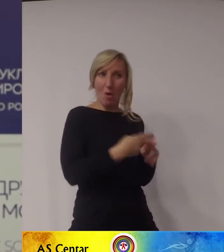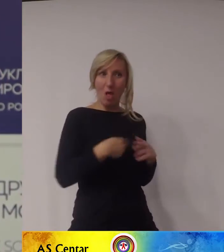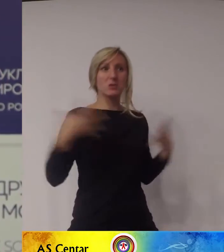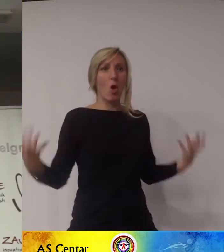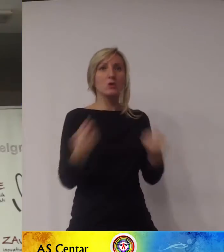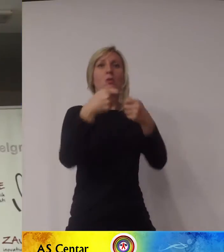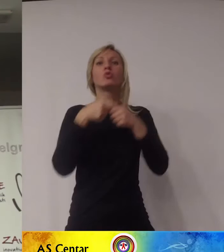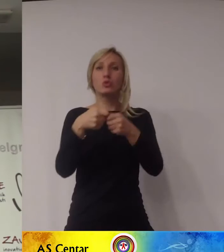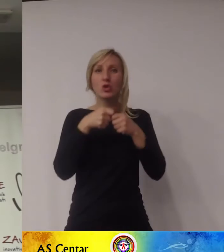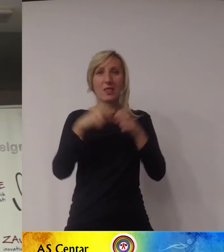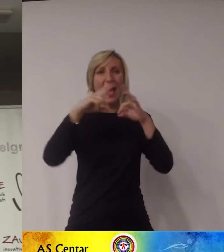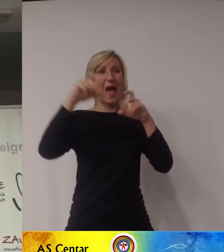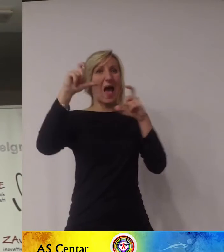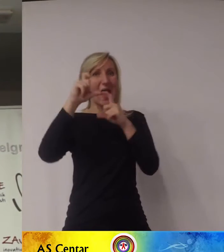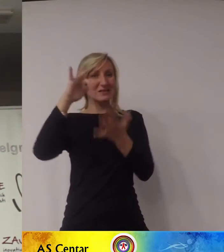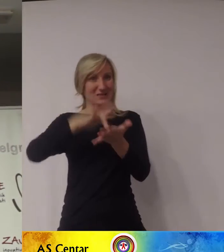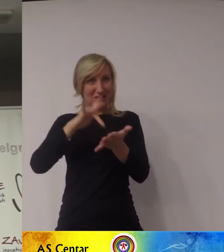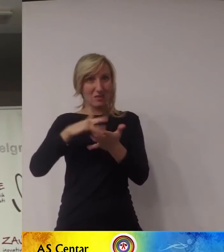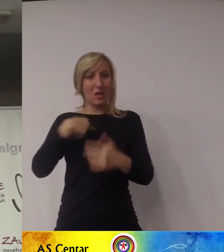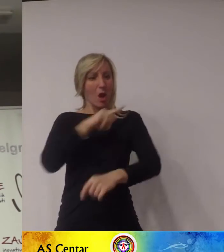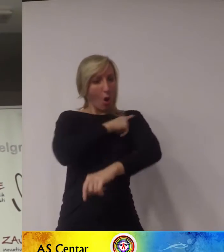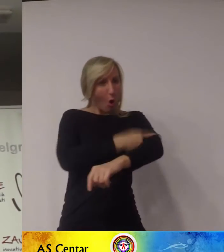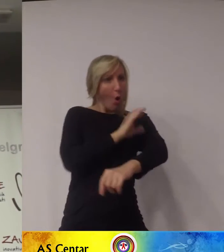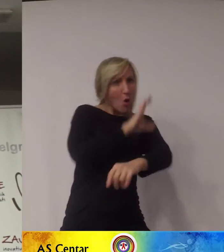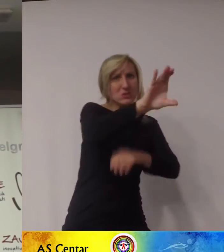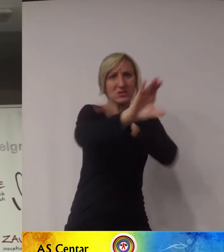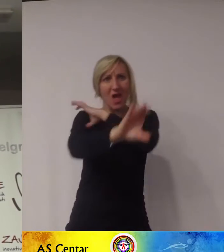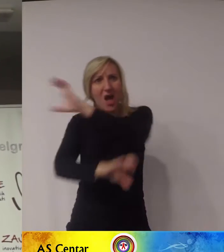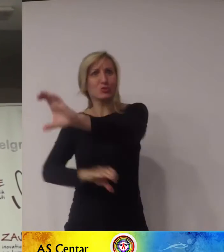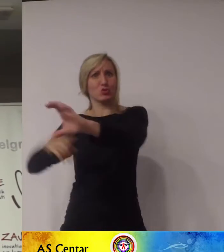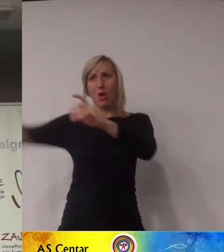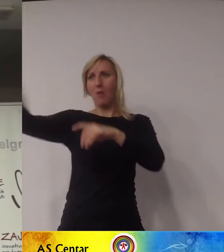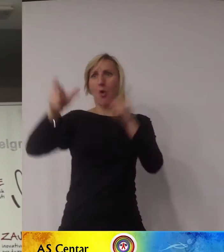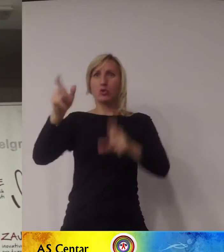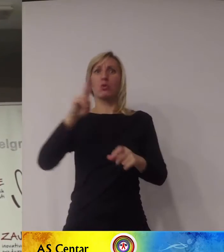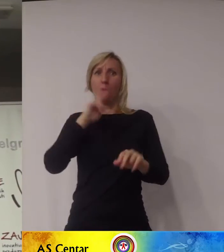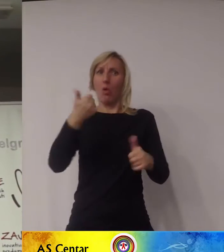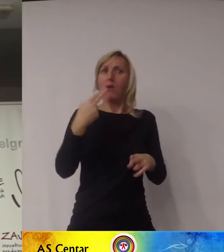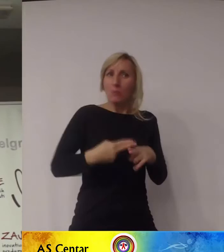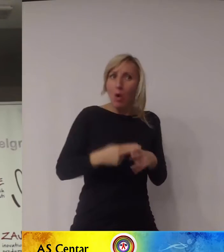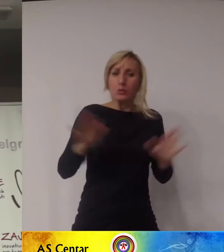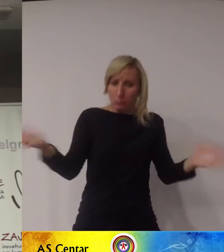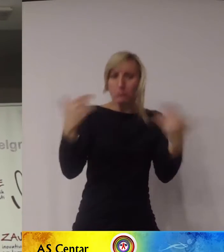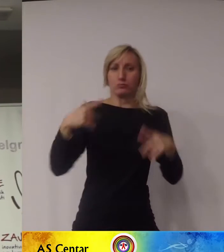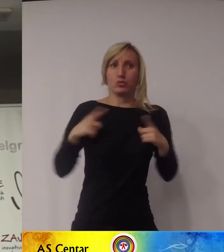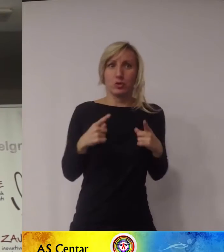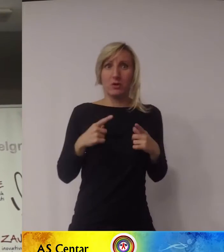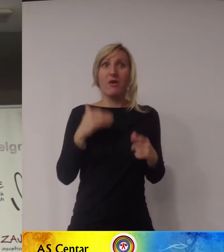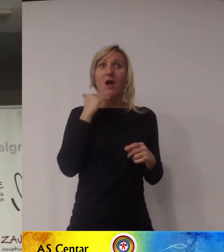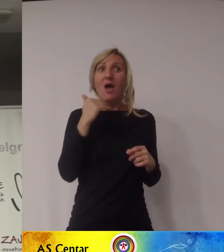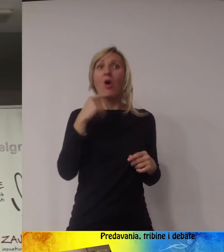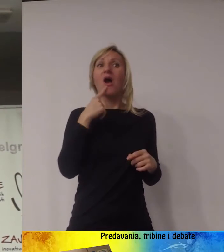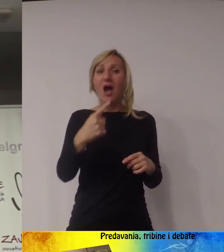za osnaživanje mladih osoba sa HIV-om. Iako kažu i pišu svakodnevno projekte kako mladi sa HIV-om nisu